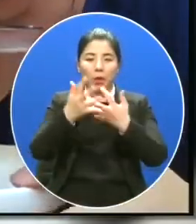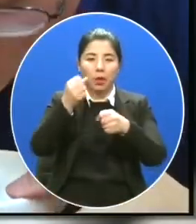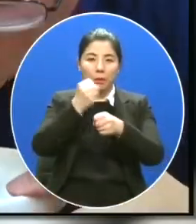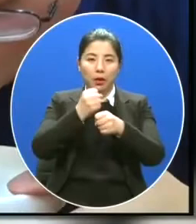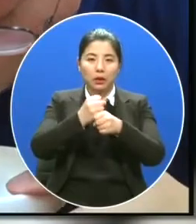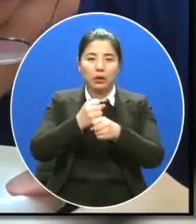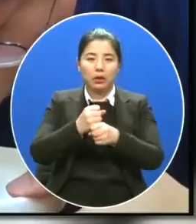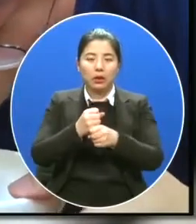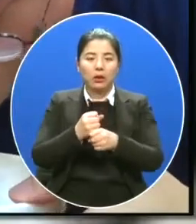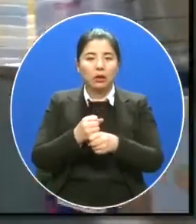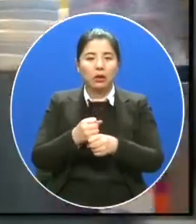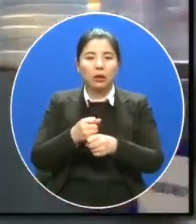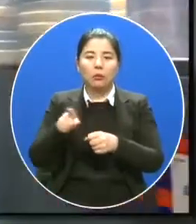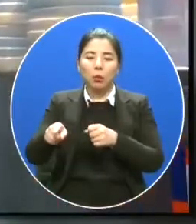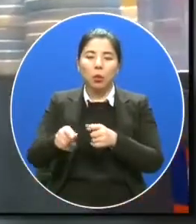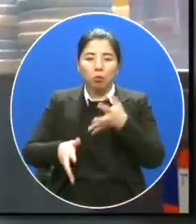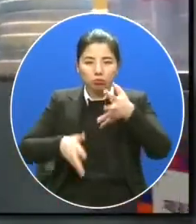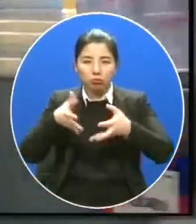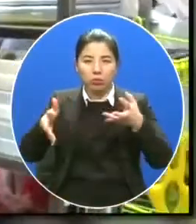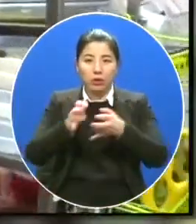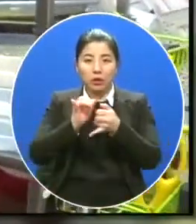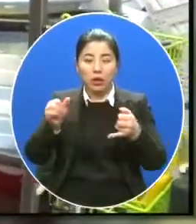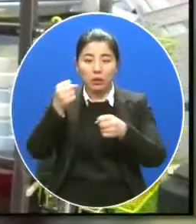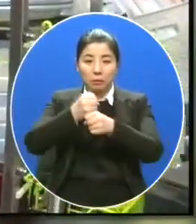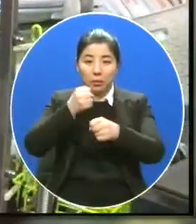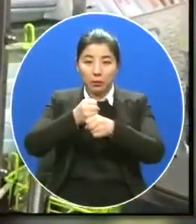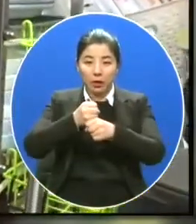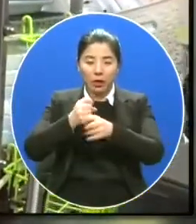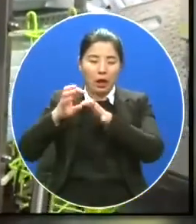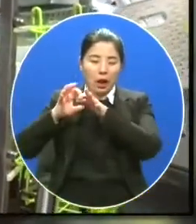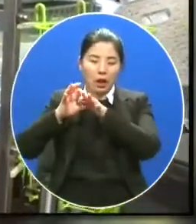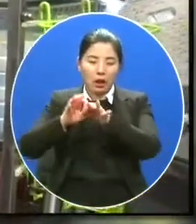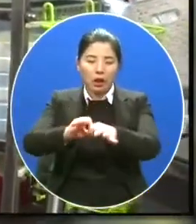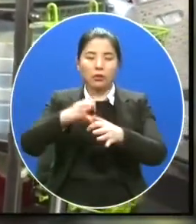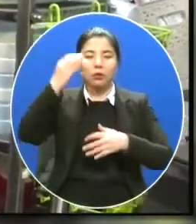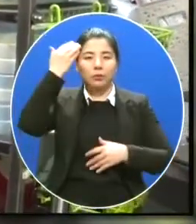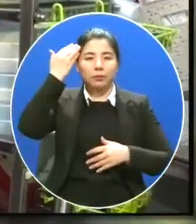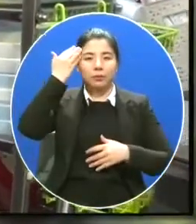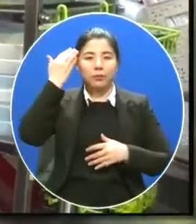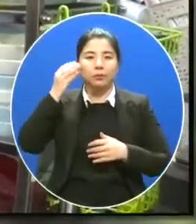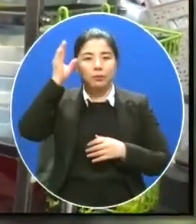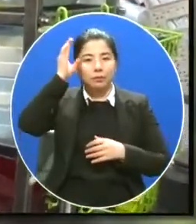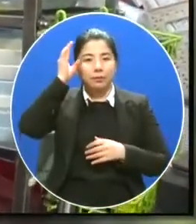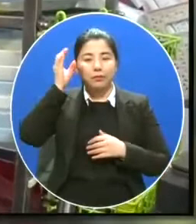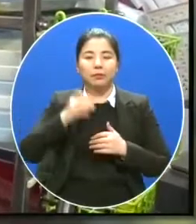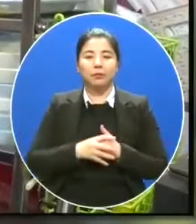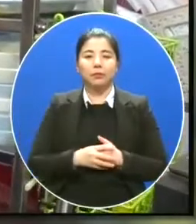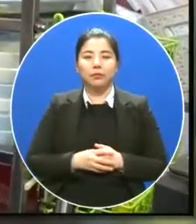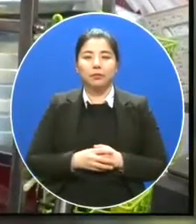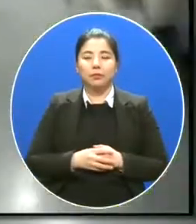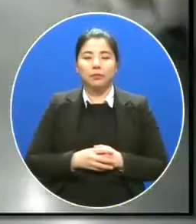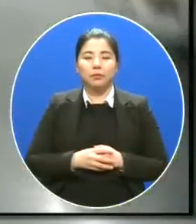담아줄 아마추어 영상 제작자들의 참여가 계속 이어지기를 기대해 봅니다.